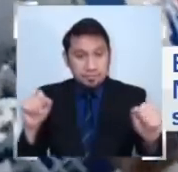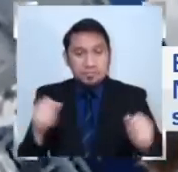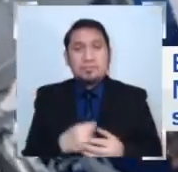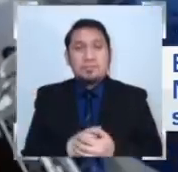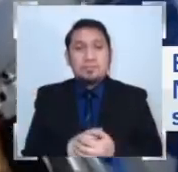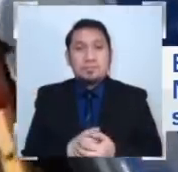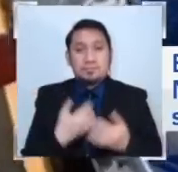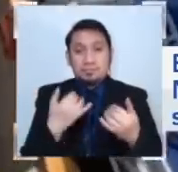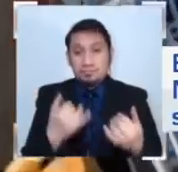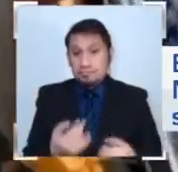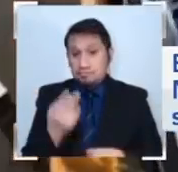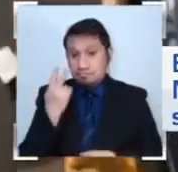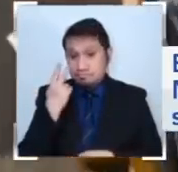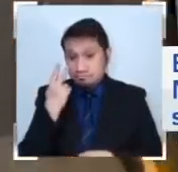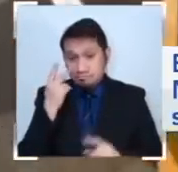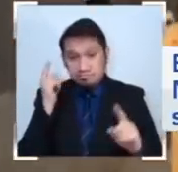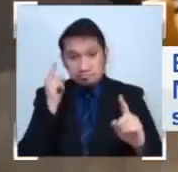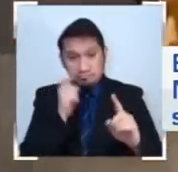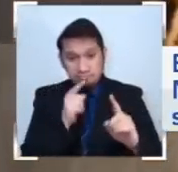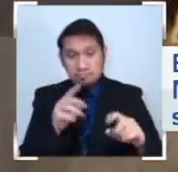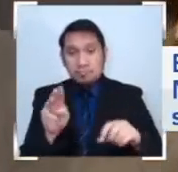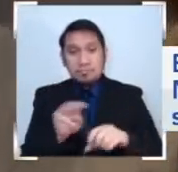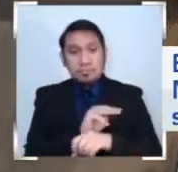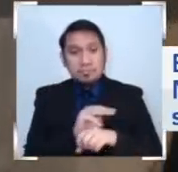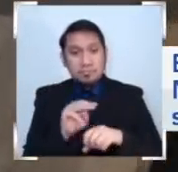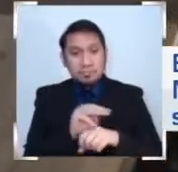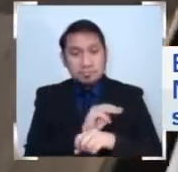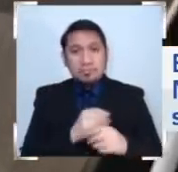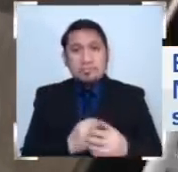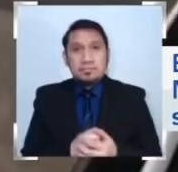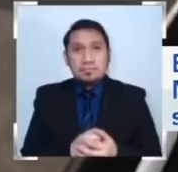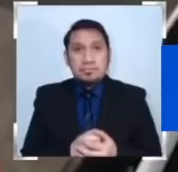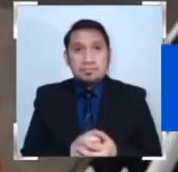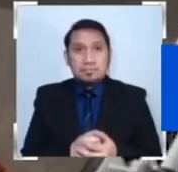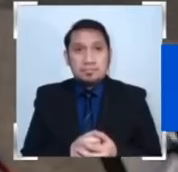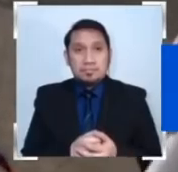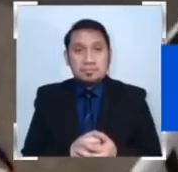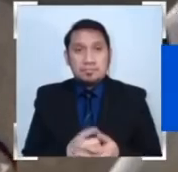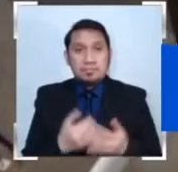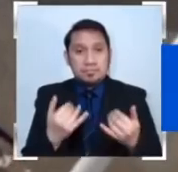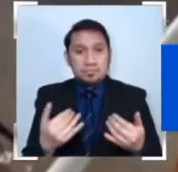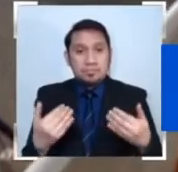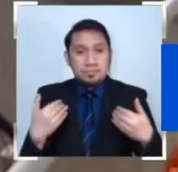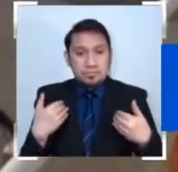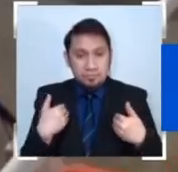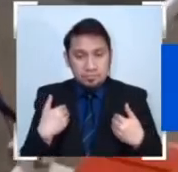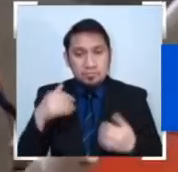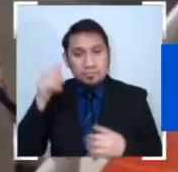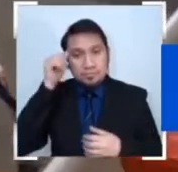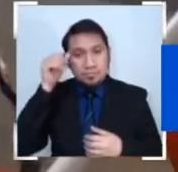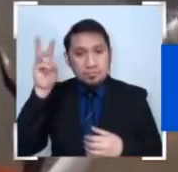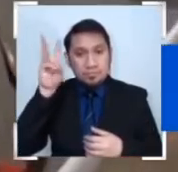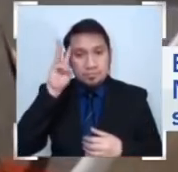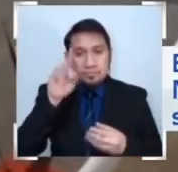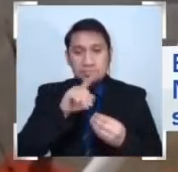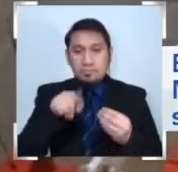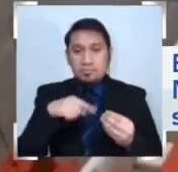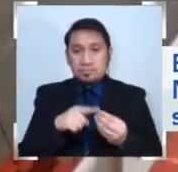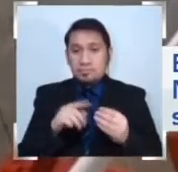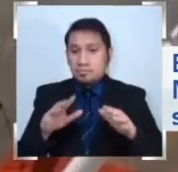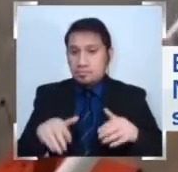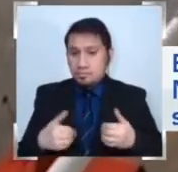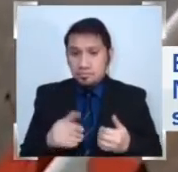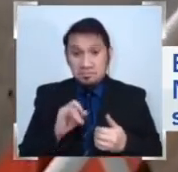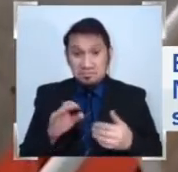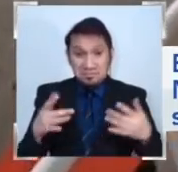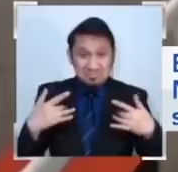para sa BRP Teresa Magbanwa, ang maritime domain awareness at ang pagtugon sa mga kalamidad. At dahil sa kakayahan